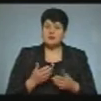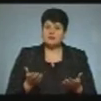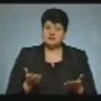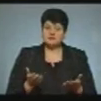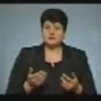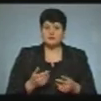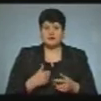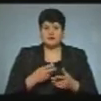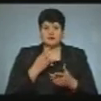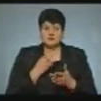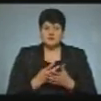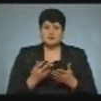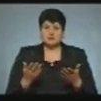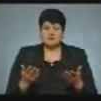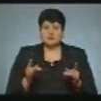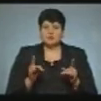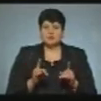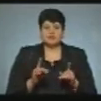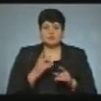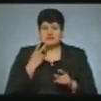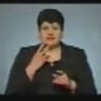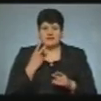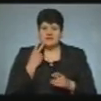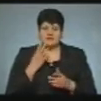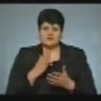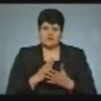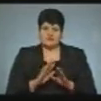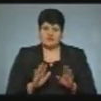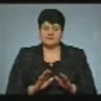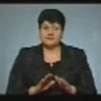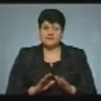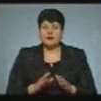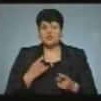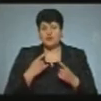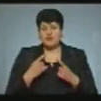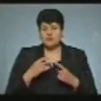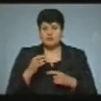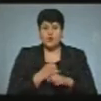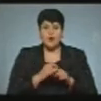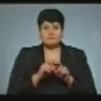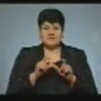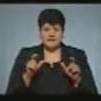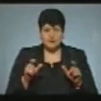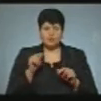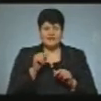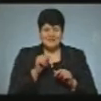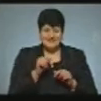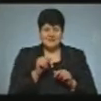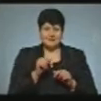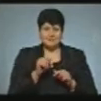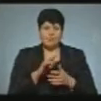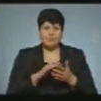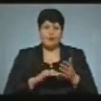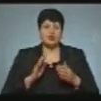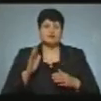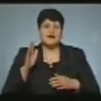ми спостерігаємо, що не завжди це так є. Якщо говорити про аптеку і подальше, якщо, в